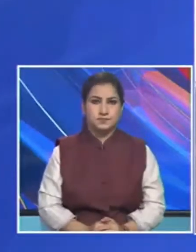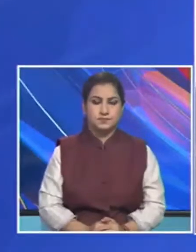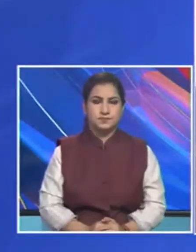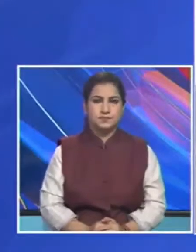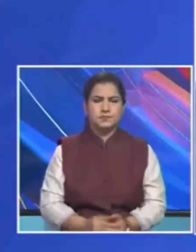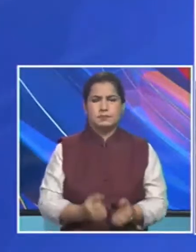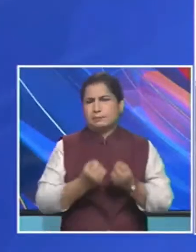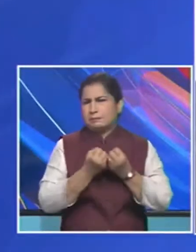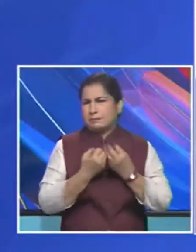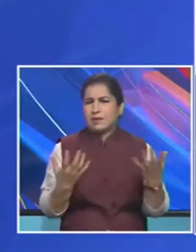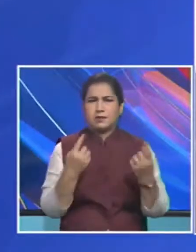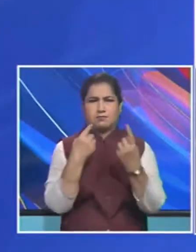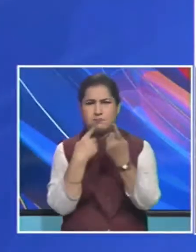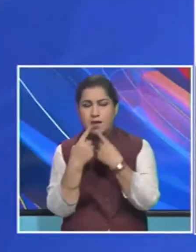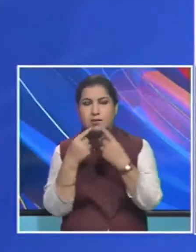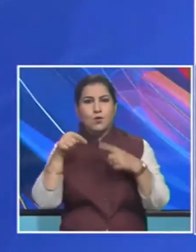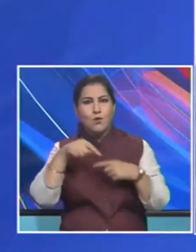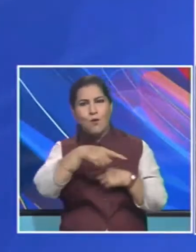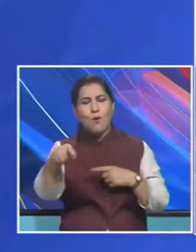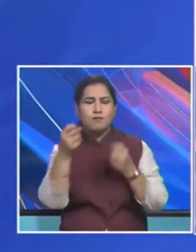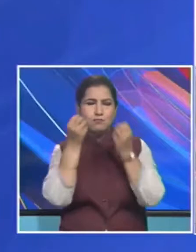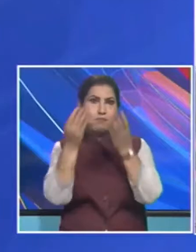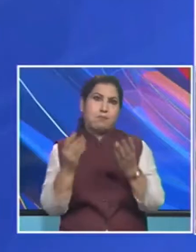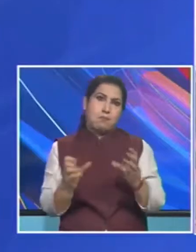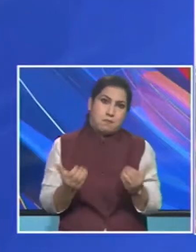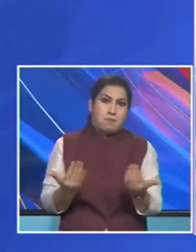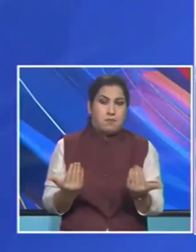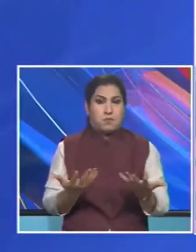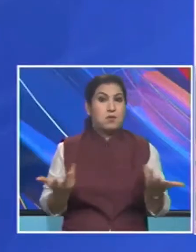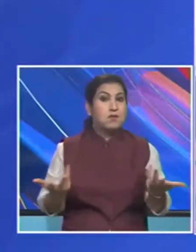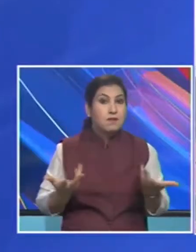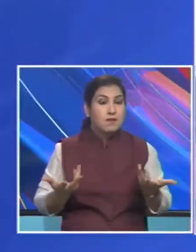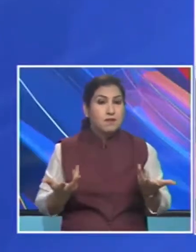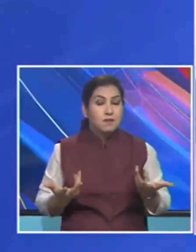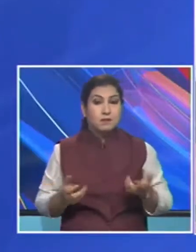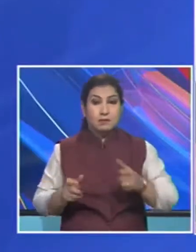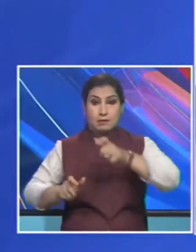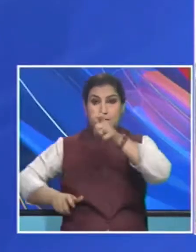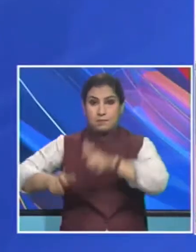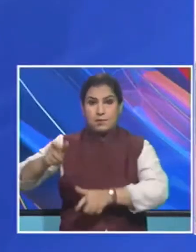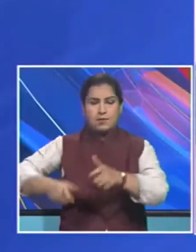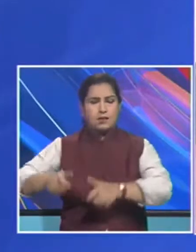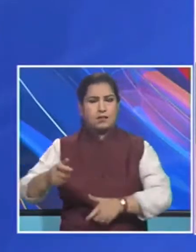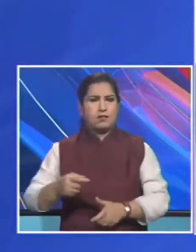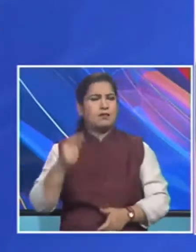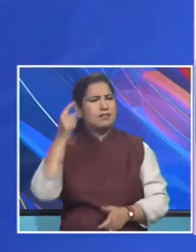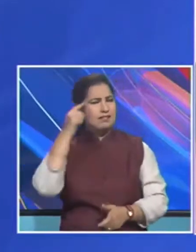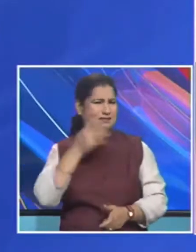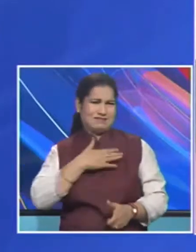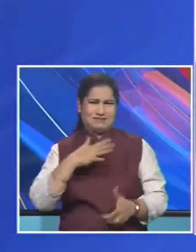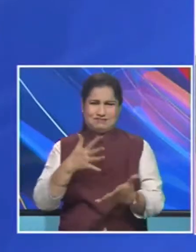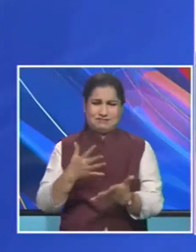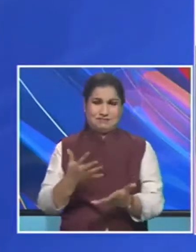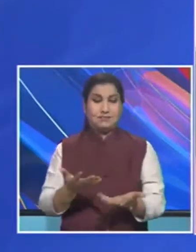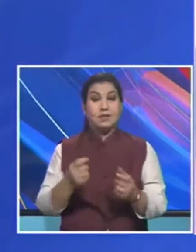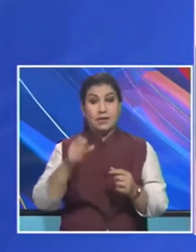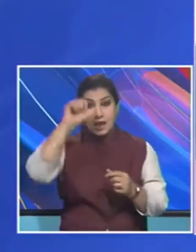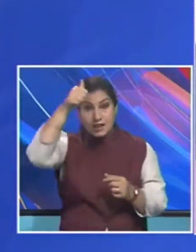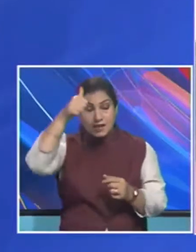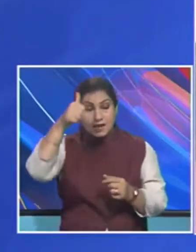बहुत सी बातें जो लोगों को आश्चर्य में डाल सकती हैं, लोगों को अविश्वसनीय लगे, भारतीय